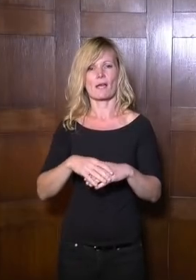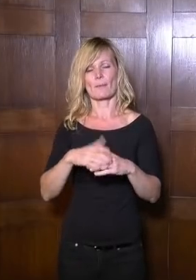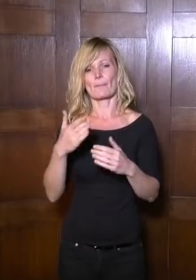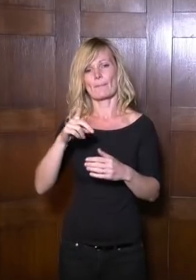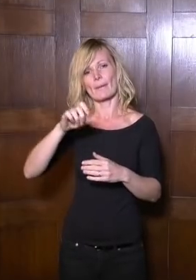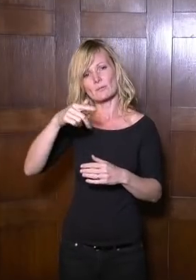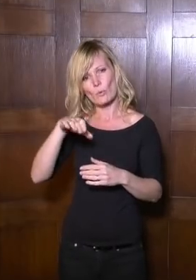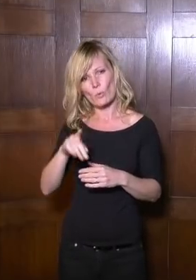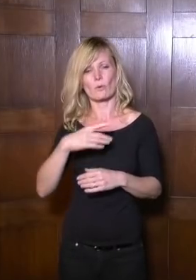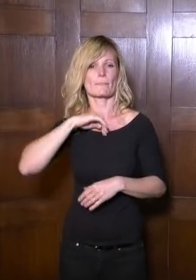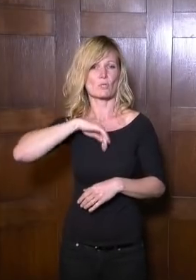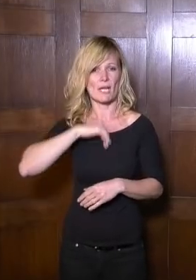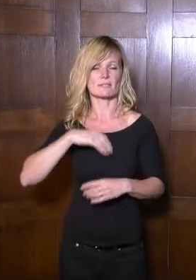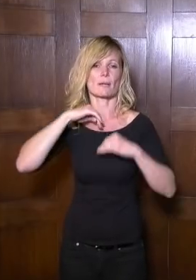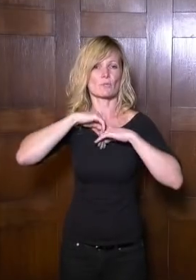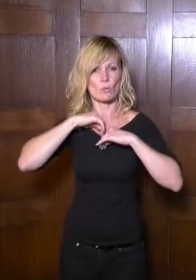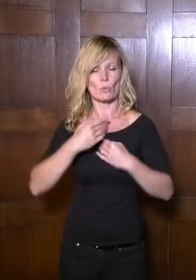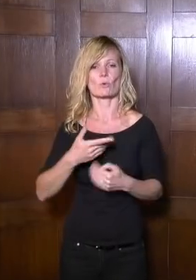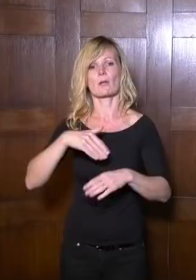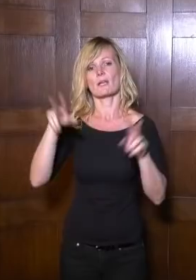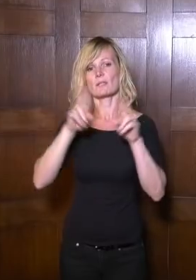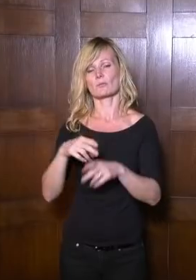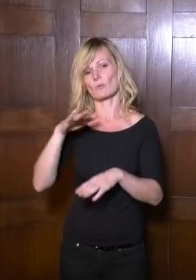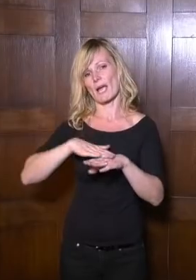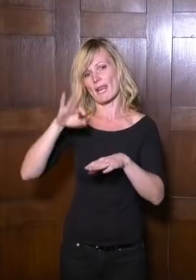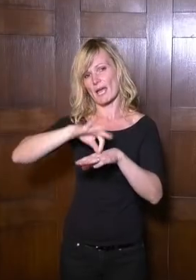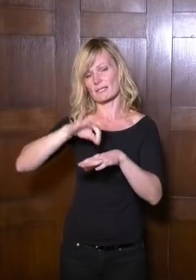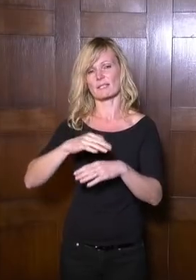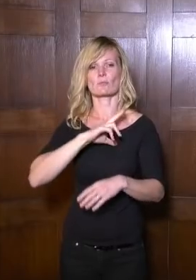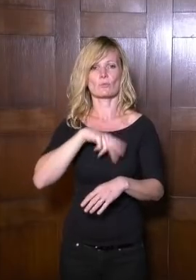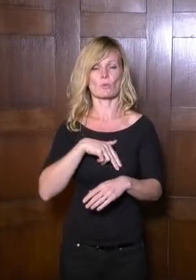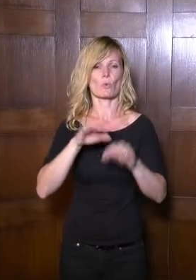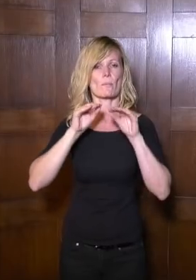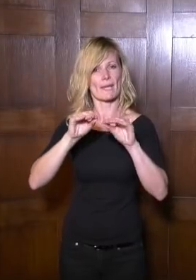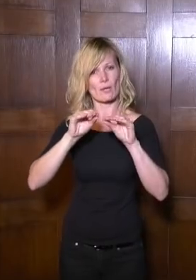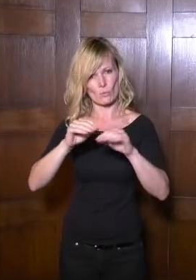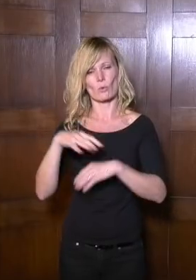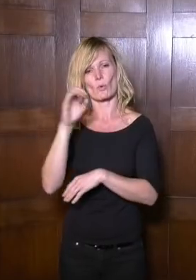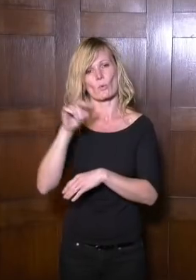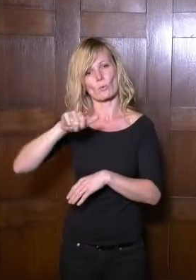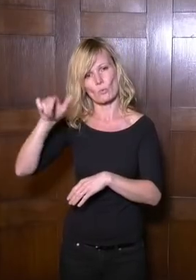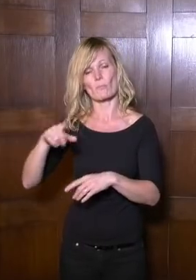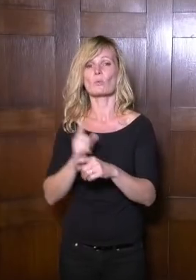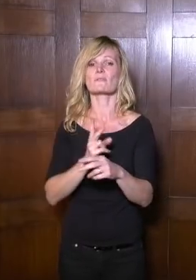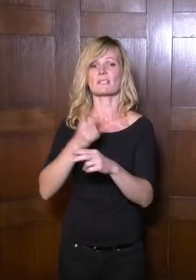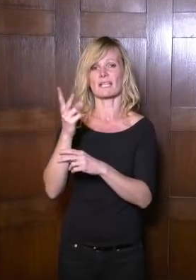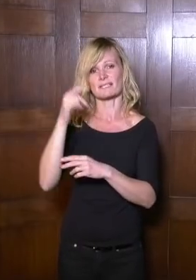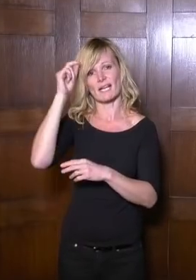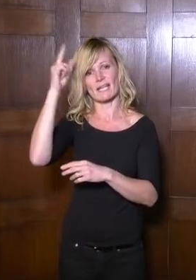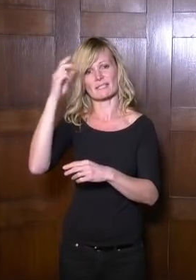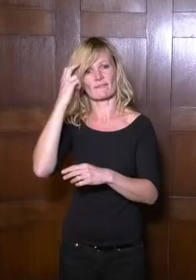Psychologen, Naturheilärzte, Soziologen, Pädagogen, Ökonomen und Vertreter der Geisteswissenschaften.